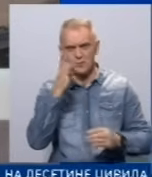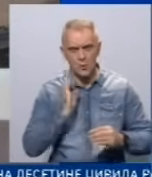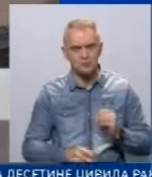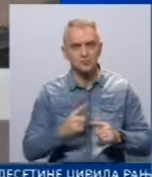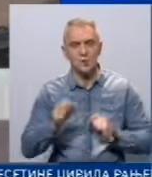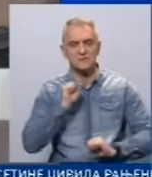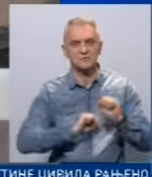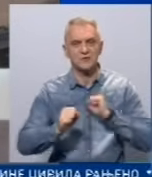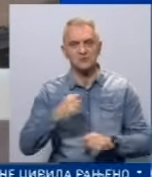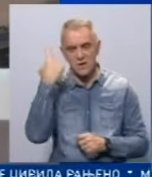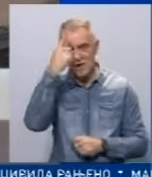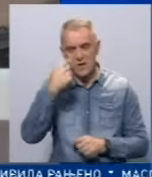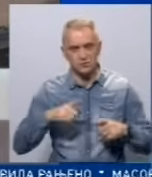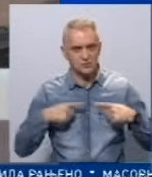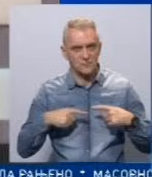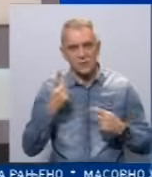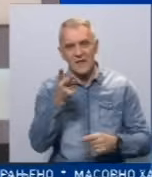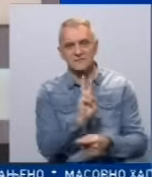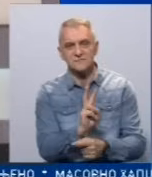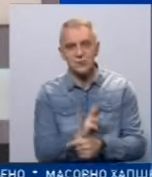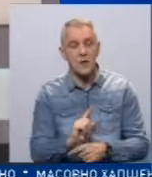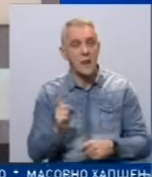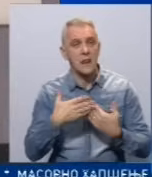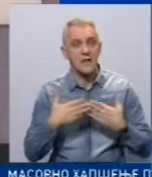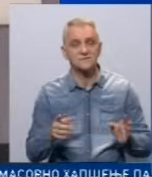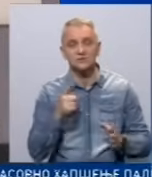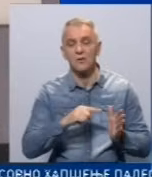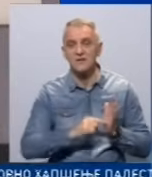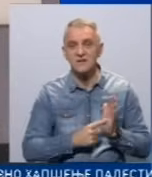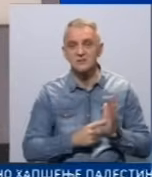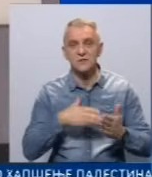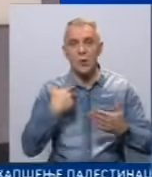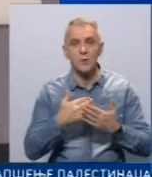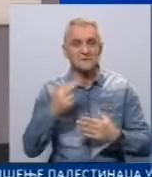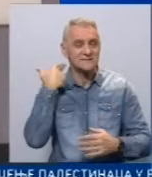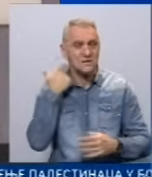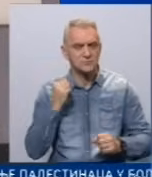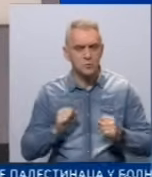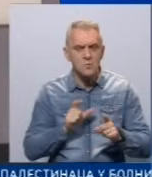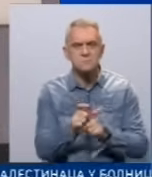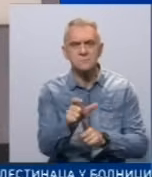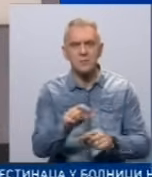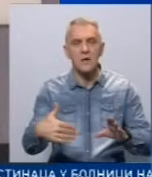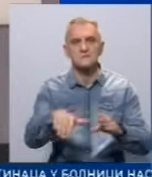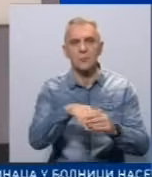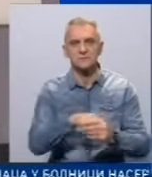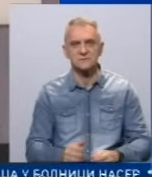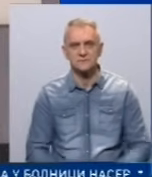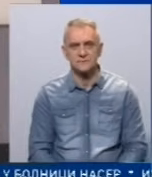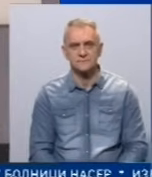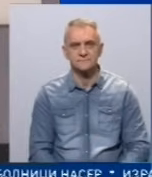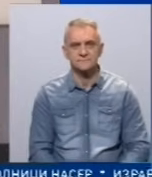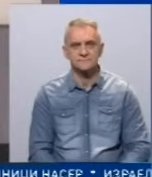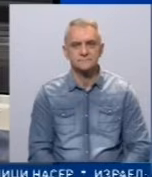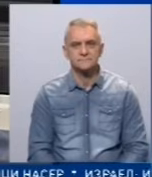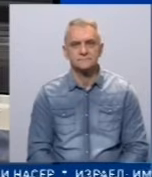zaštite intimnog života Debevca i svjedokinje. Nezvanično, ova tačka se odnosi na seksualno uznemiravanje uposlenice.